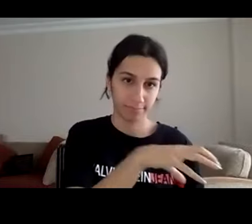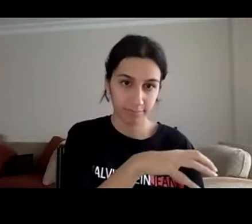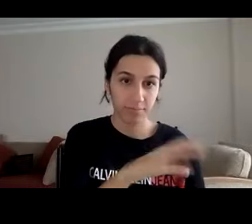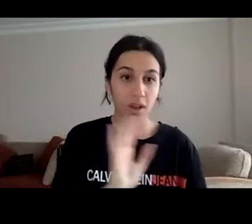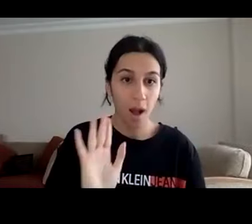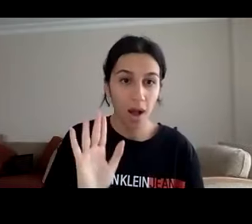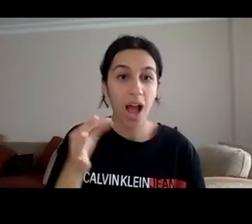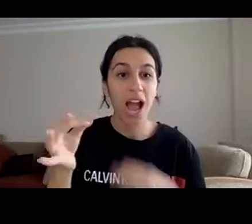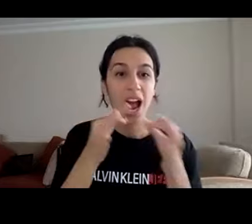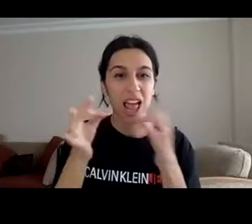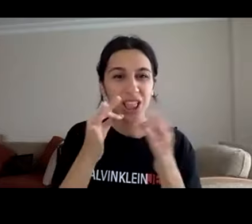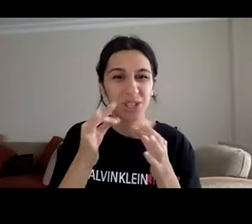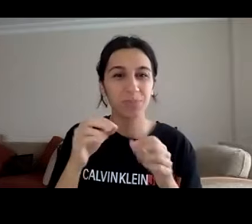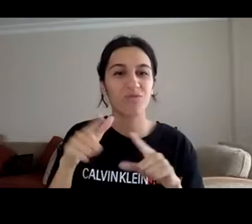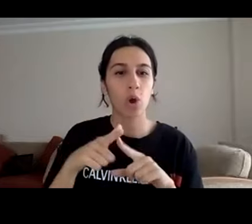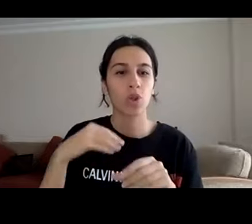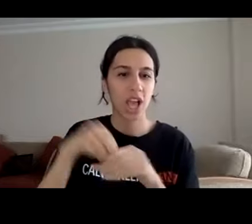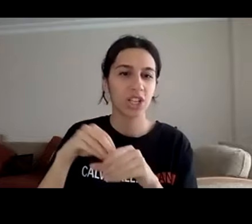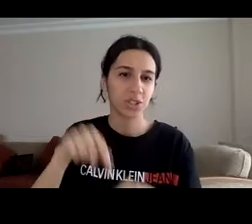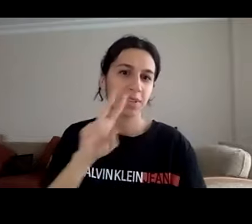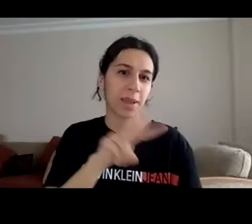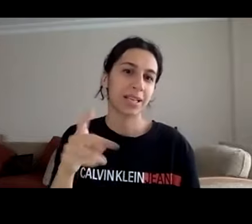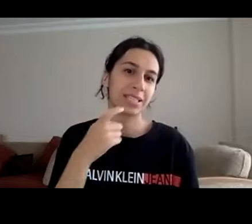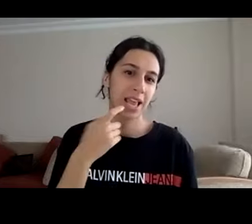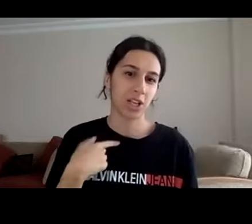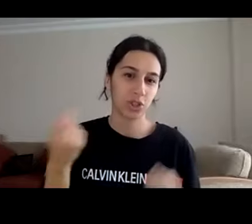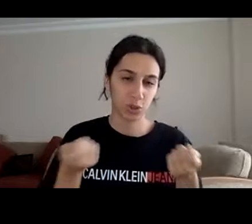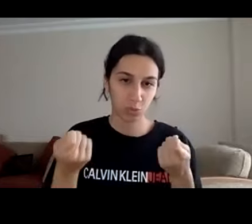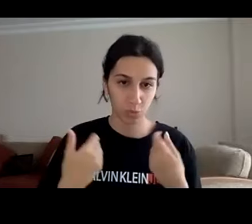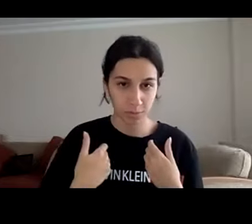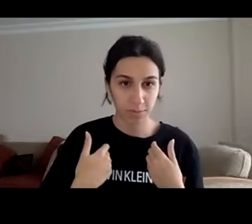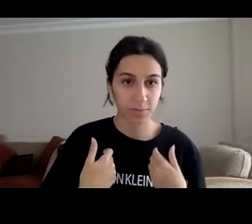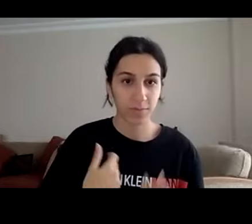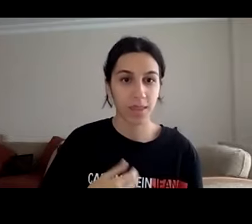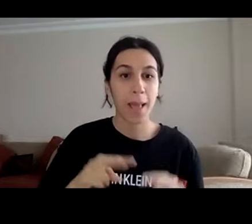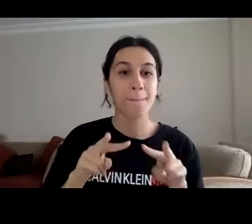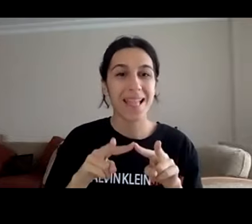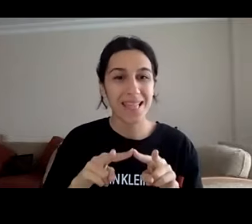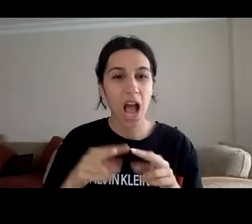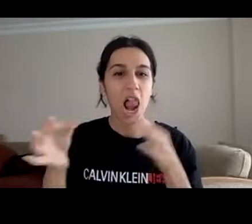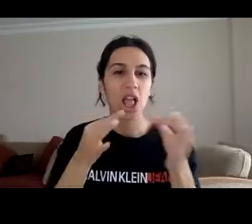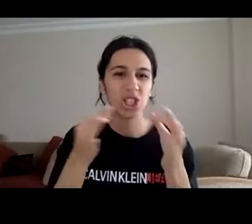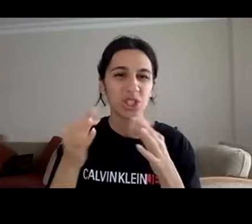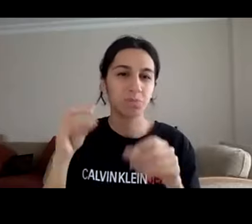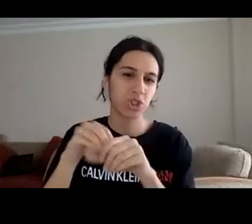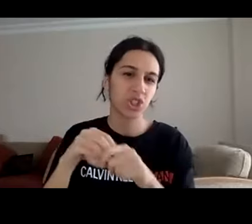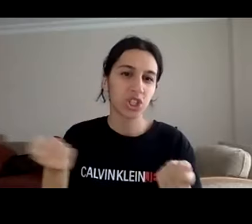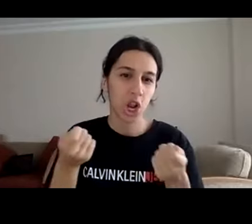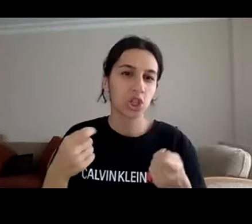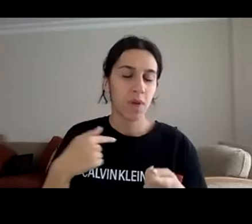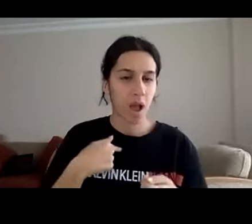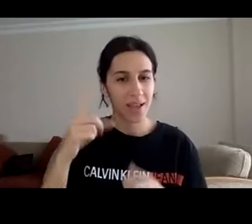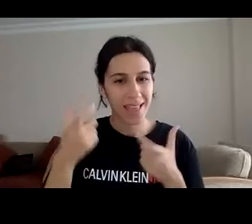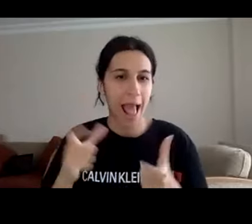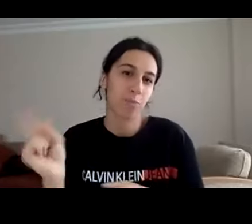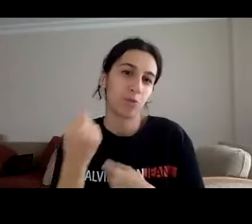Ama iletişim fakültesinde de şimdi 22 yıldır çalışıyorum. Medya ve iletişim çalışmalar alanında da kendime yer